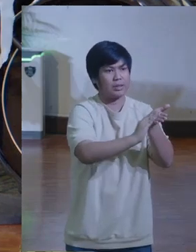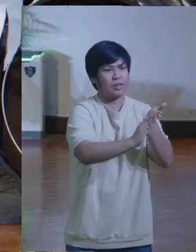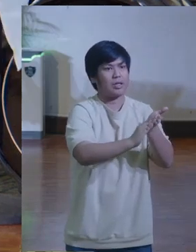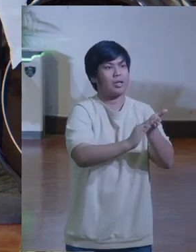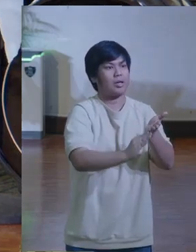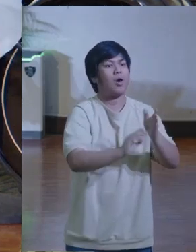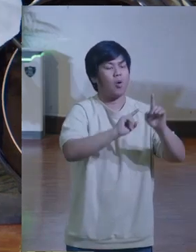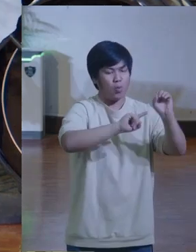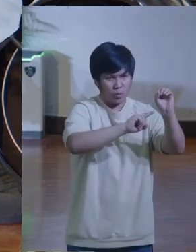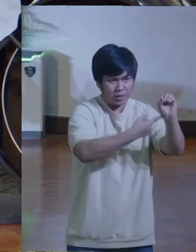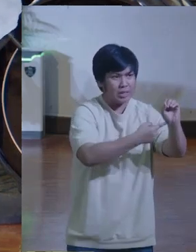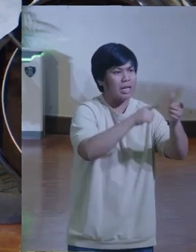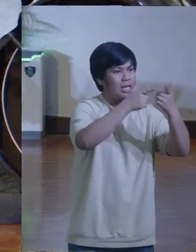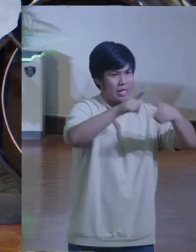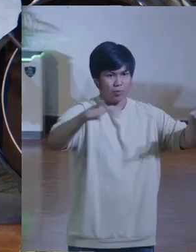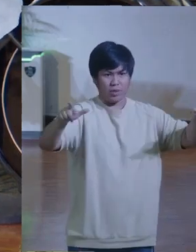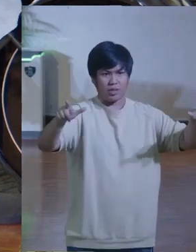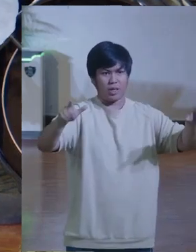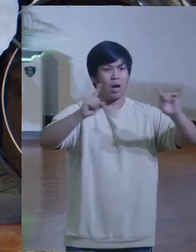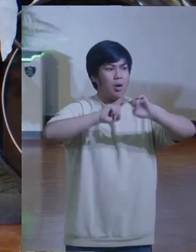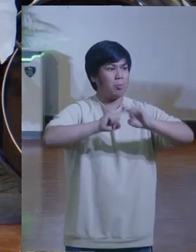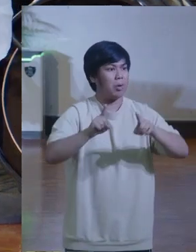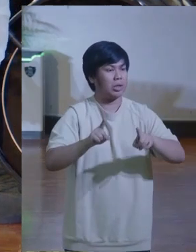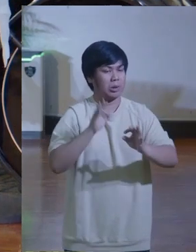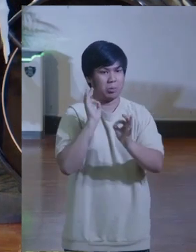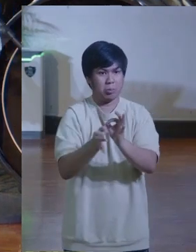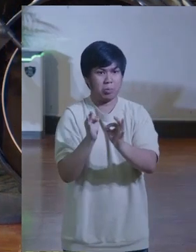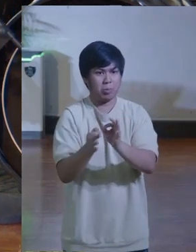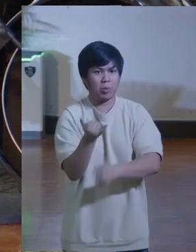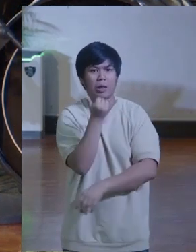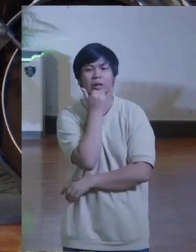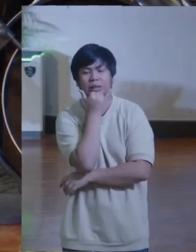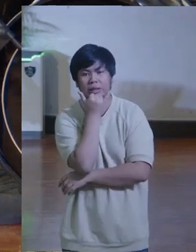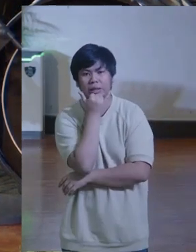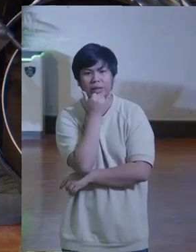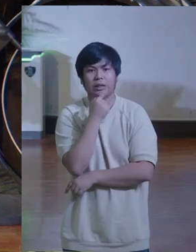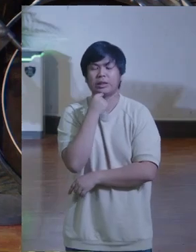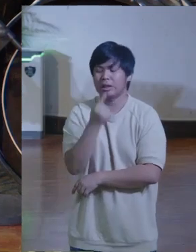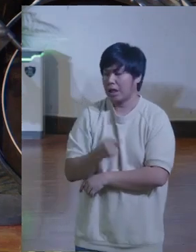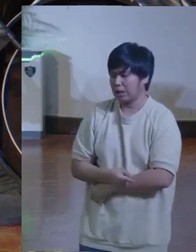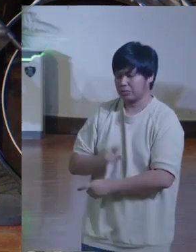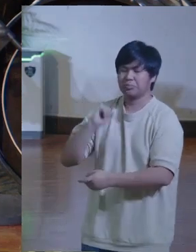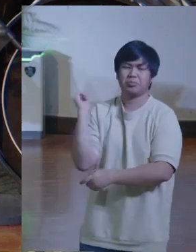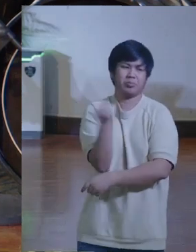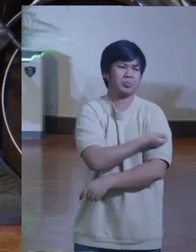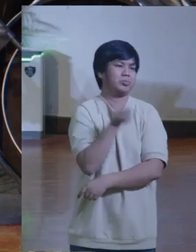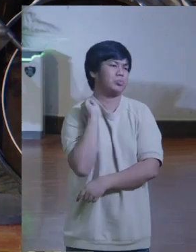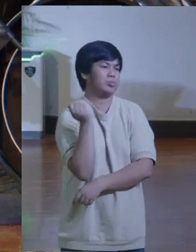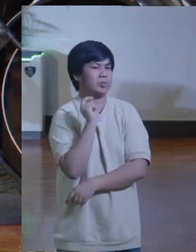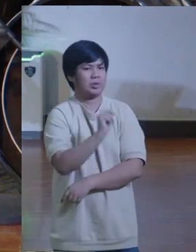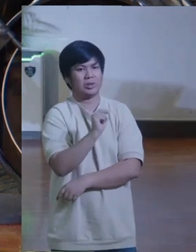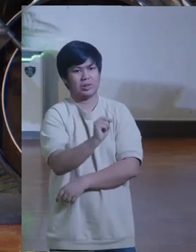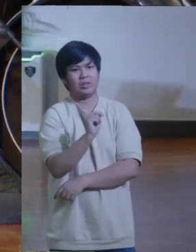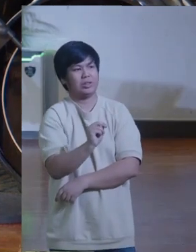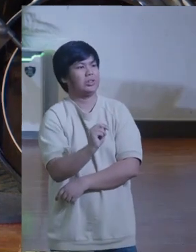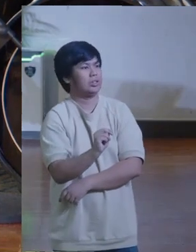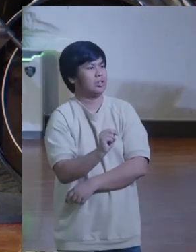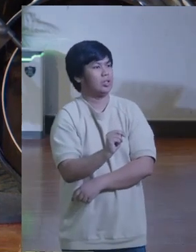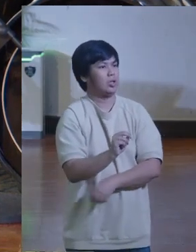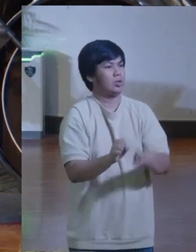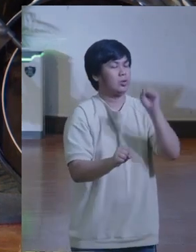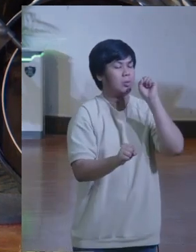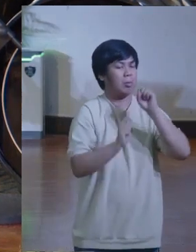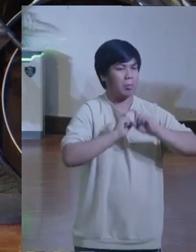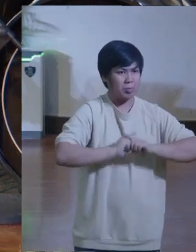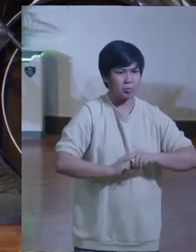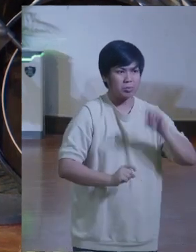repentance sa original language. Pero translate po nila na penance. Datapwat ang kanilang